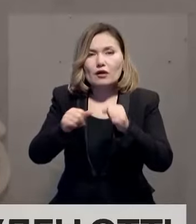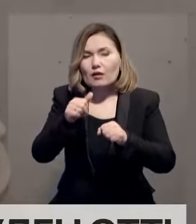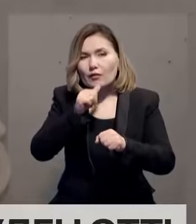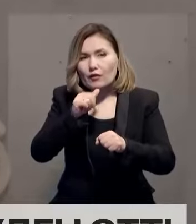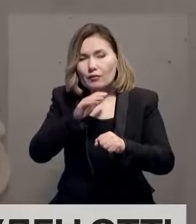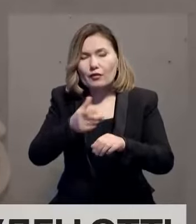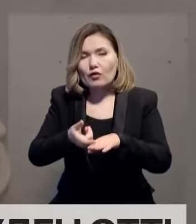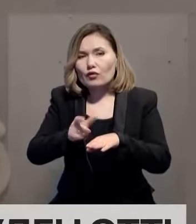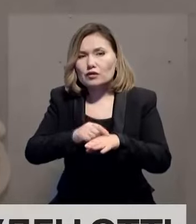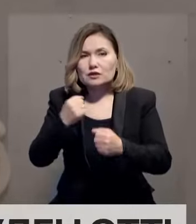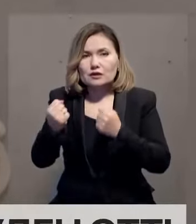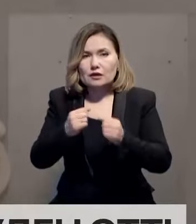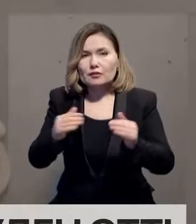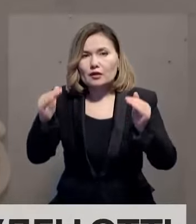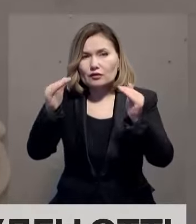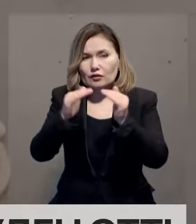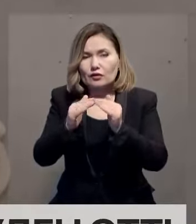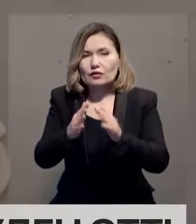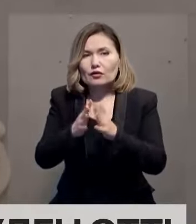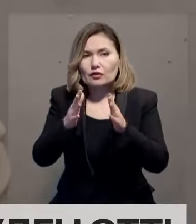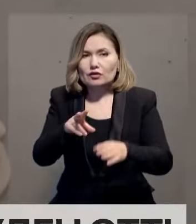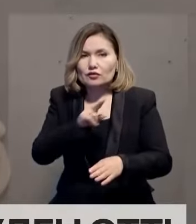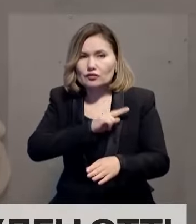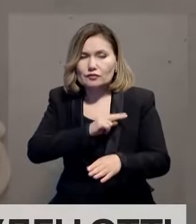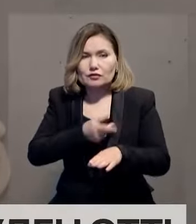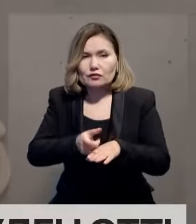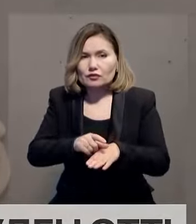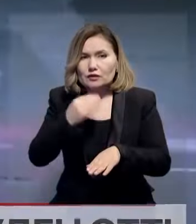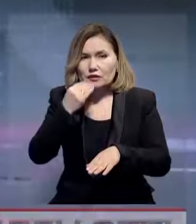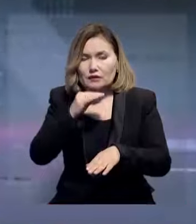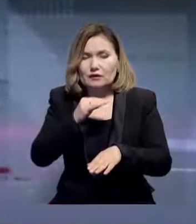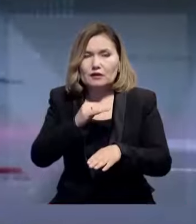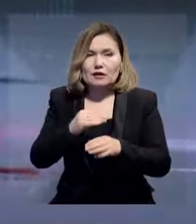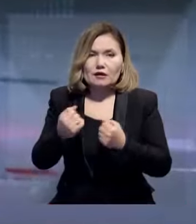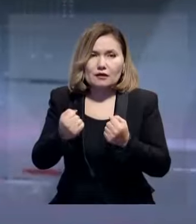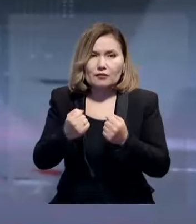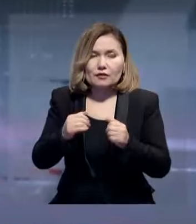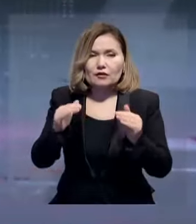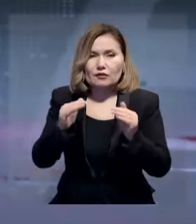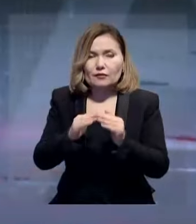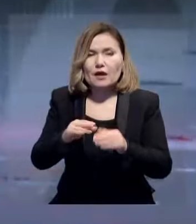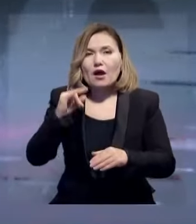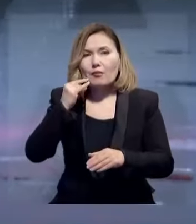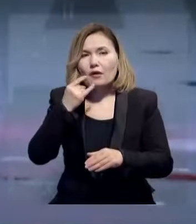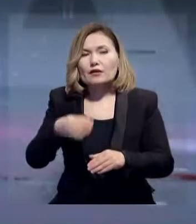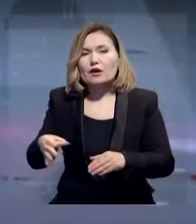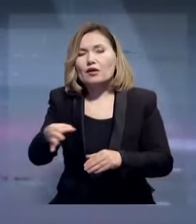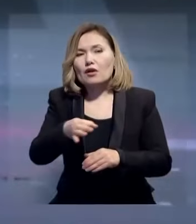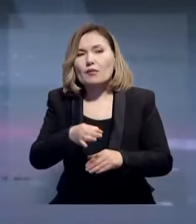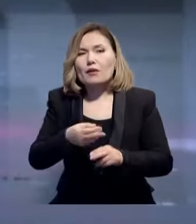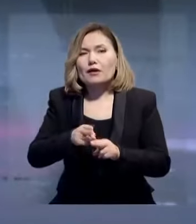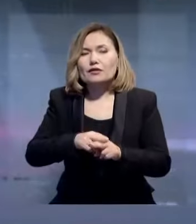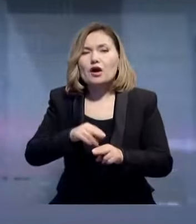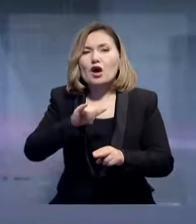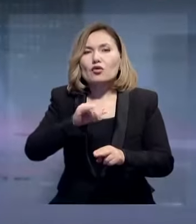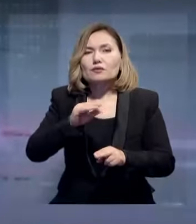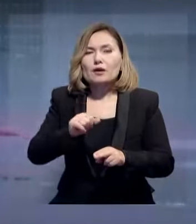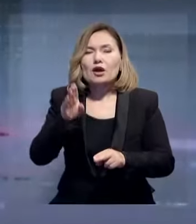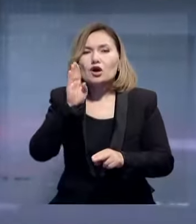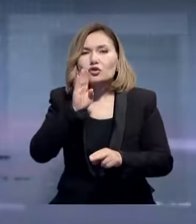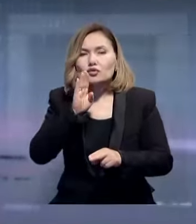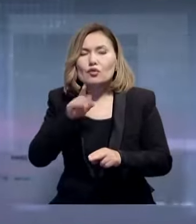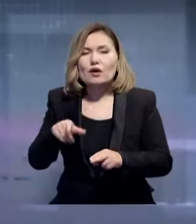испытания бұл көп жұмысты талап қылады. Павлодар облысындағы Ертіс-Успенка су арнасы